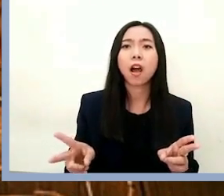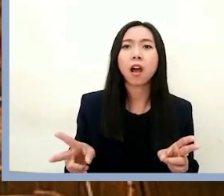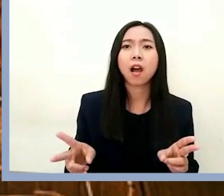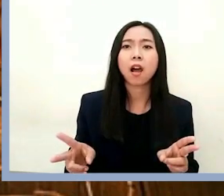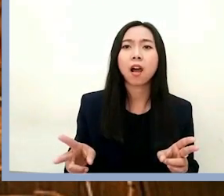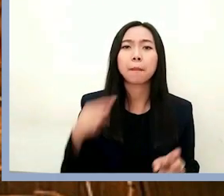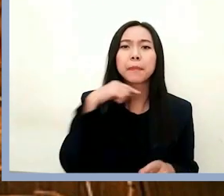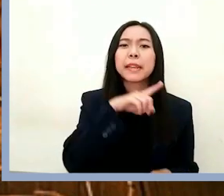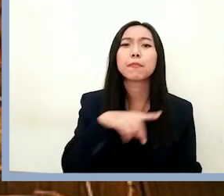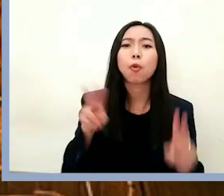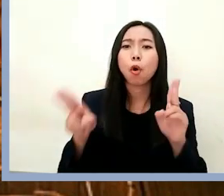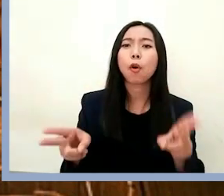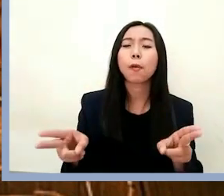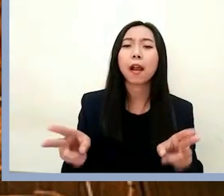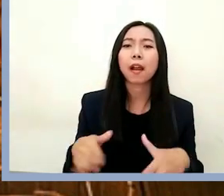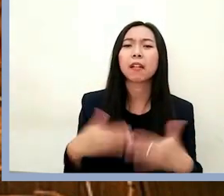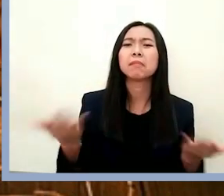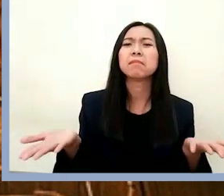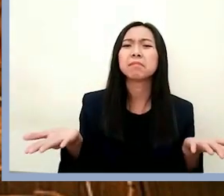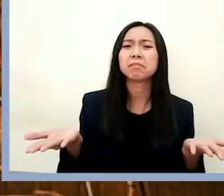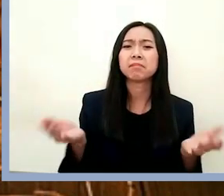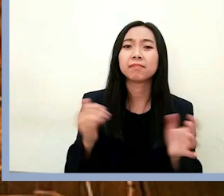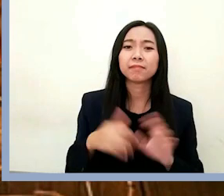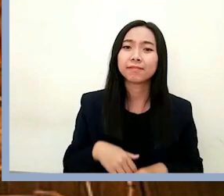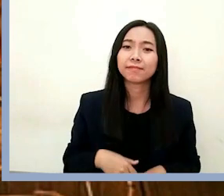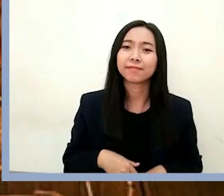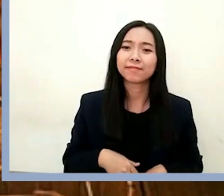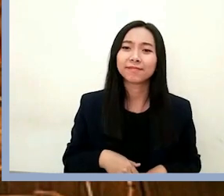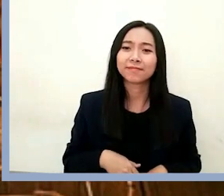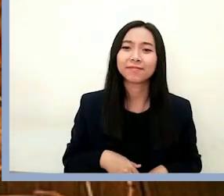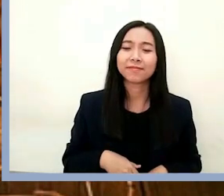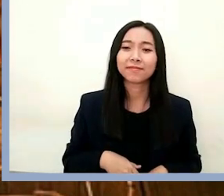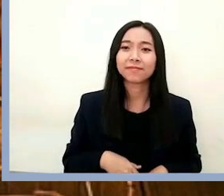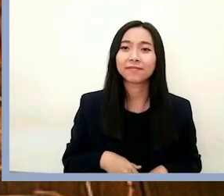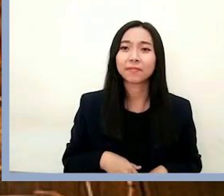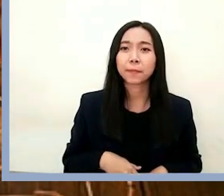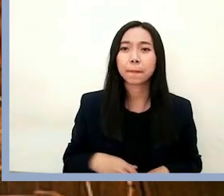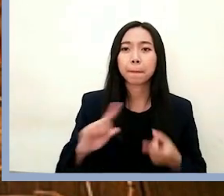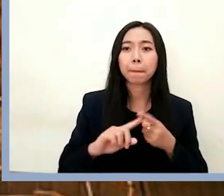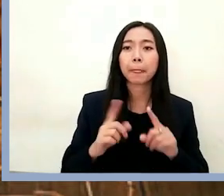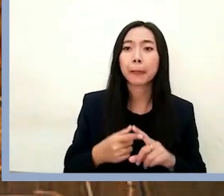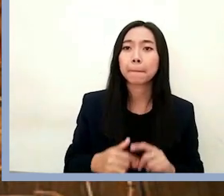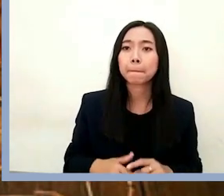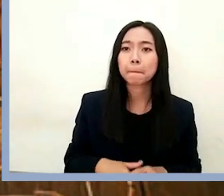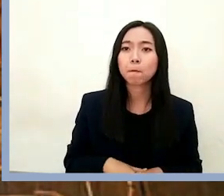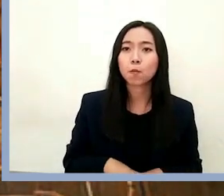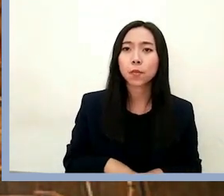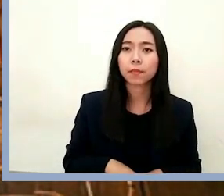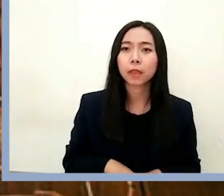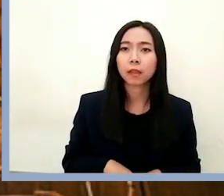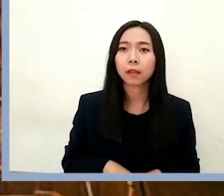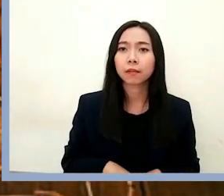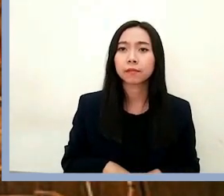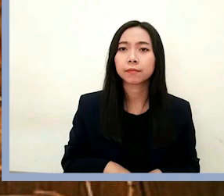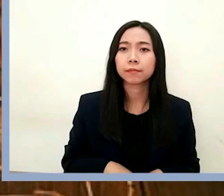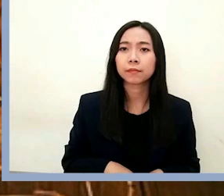menipu orang-orang yang kita anggap lemah saudara-saudara Saya pernah menjumpai ya